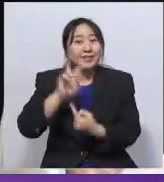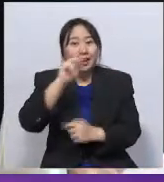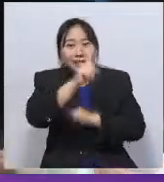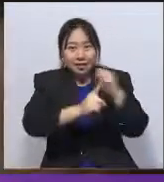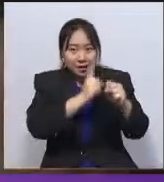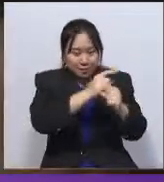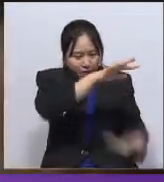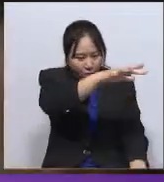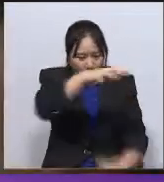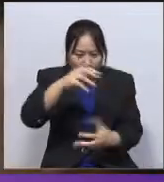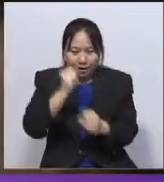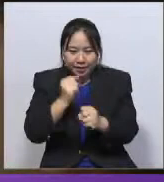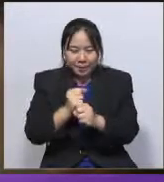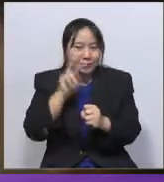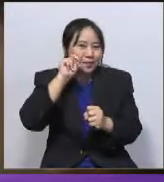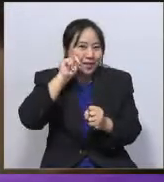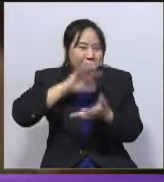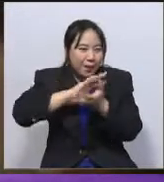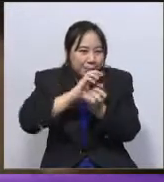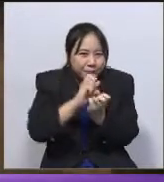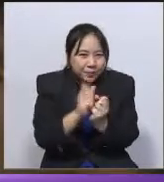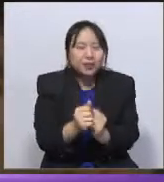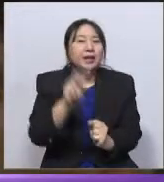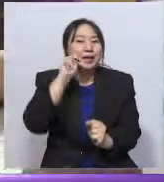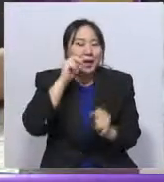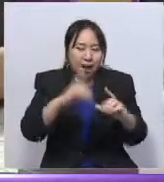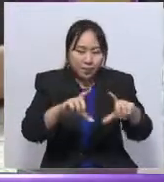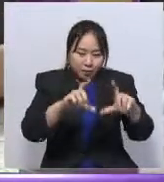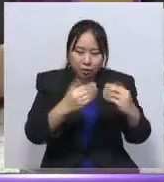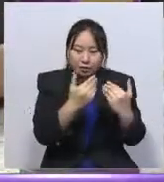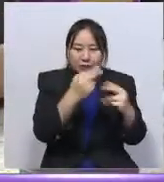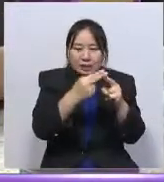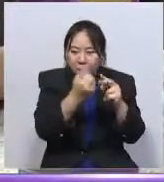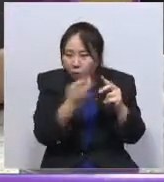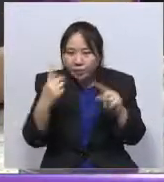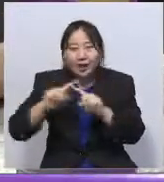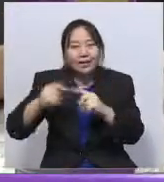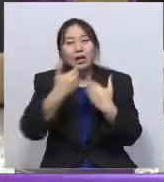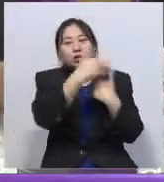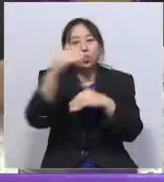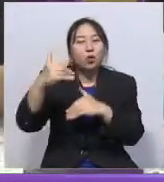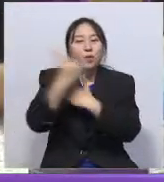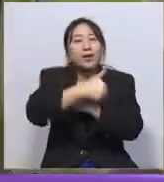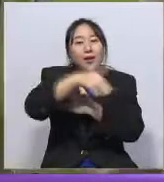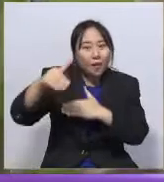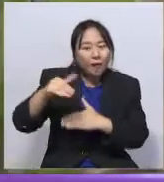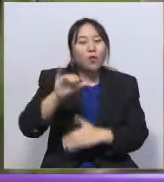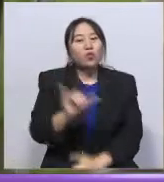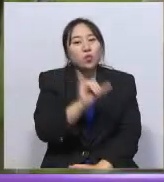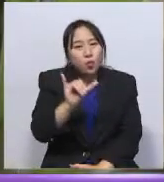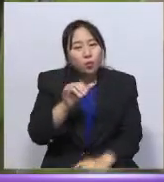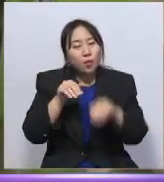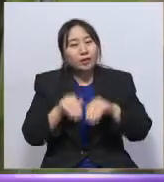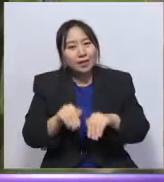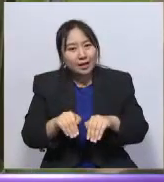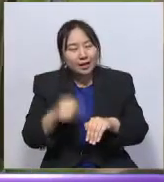ำผลไม้รวม80ยี่ห้อค่ะเพื่อส่งออกตลาดต่างประเทศทั้งยุโรปออสเตรเลียและยังได้เตรียมศึกษ